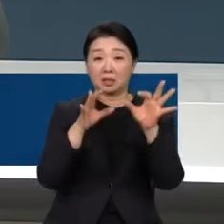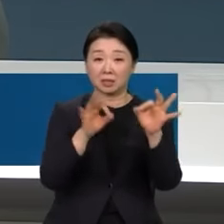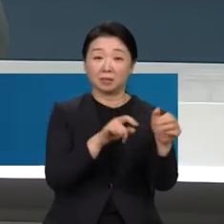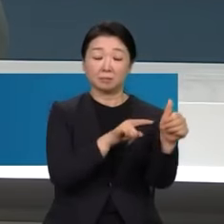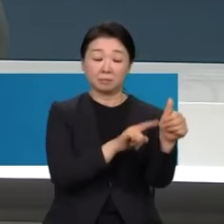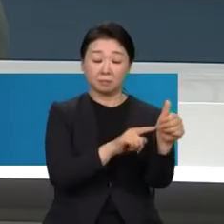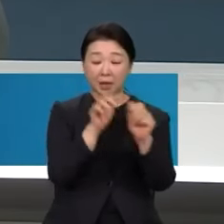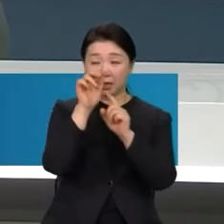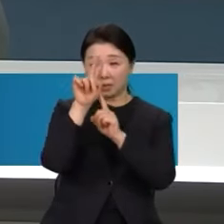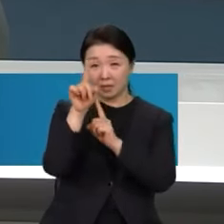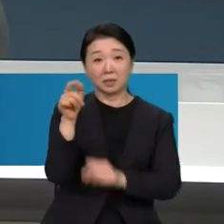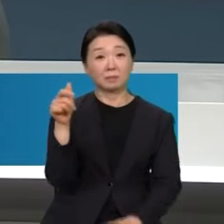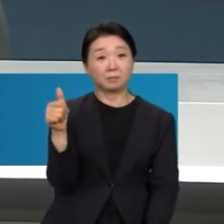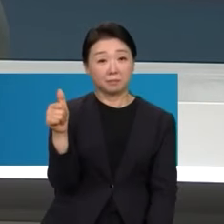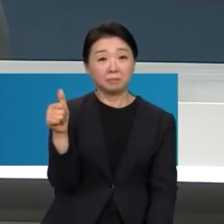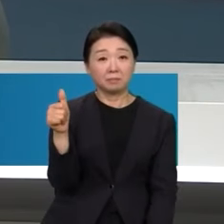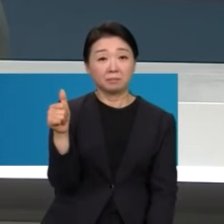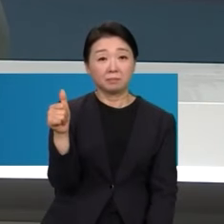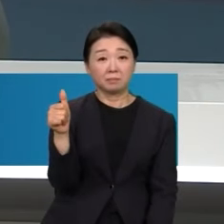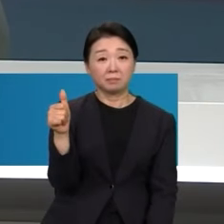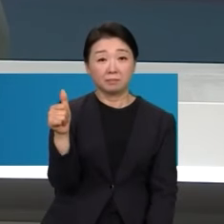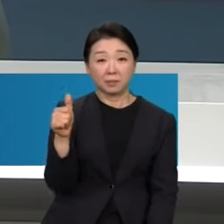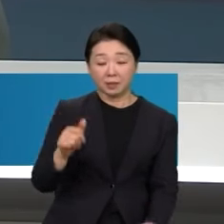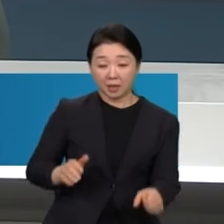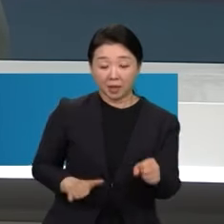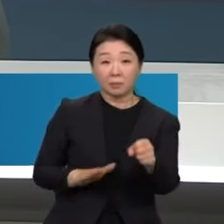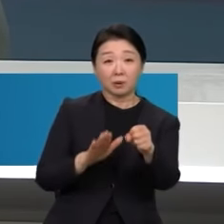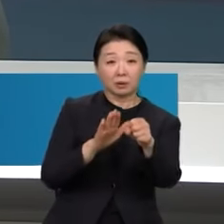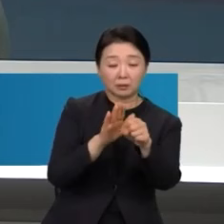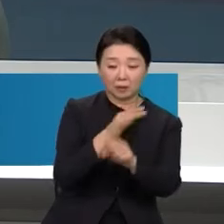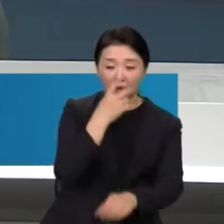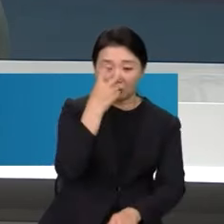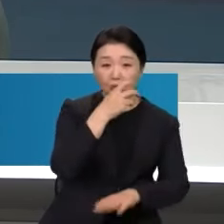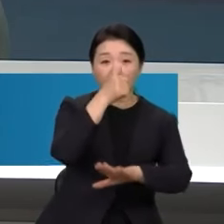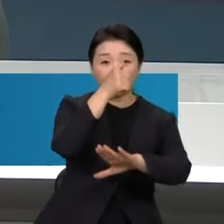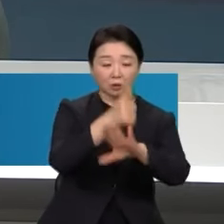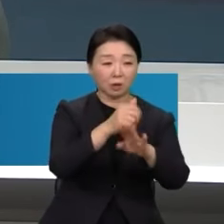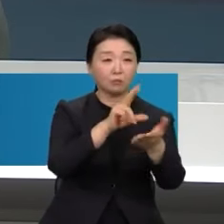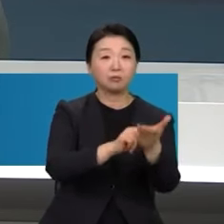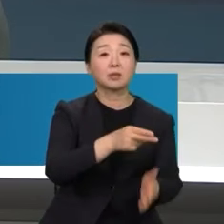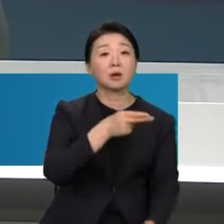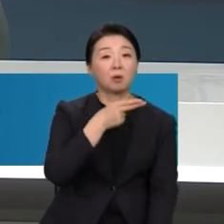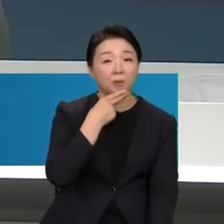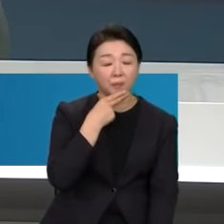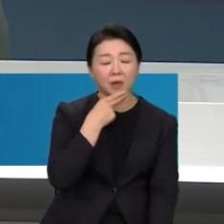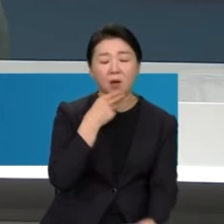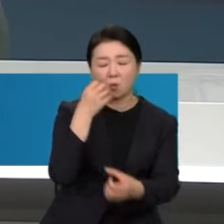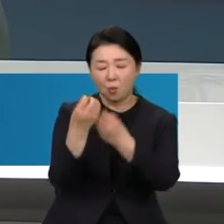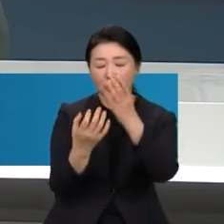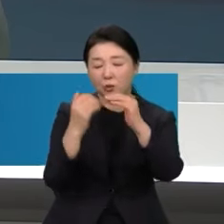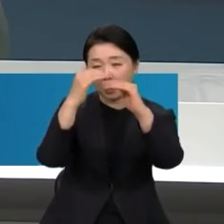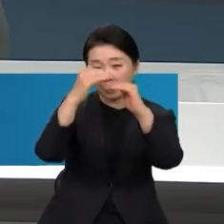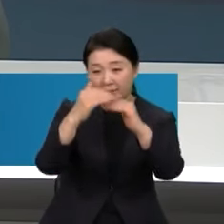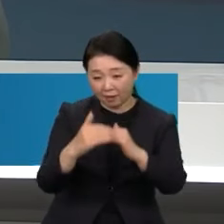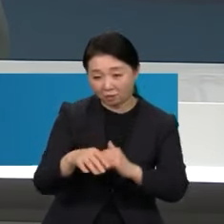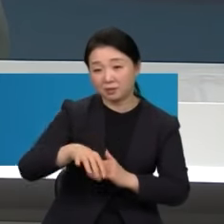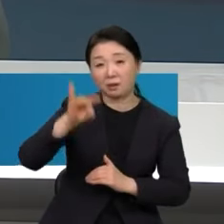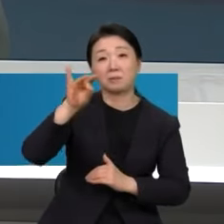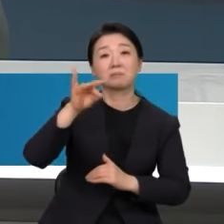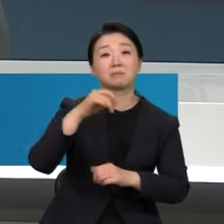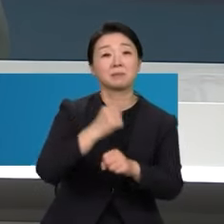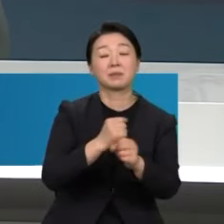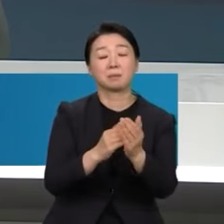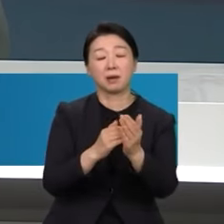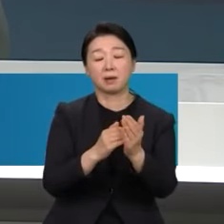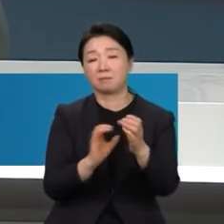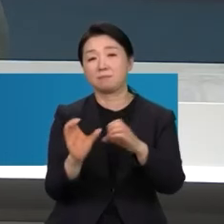사령관이 이종섭 당시 장관 측에 해병대 자체 수사 결과에는 문제가 없다. 이렇게 호소한 메시지의 초안이었다는 사실을